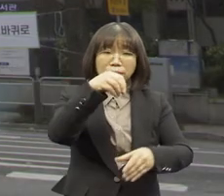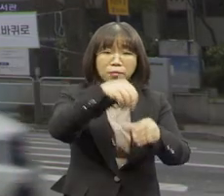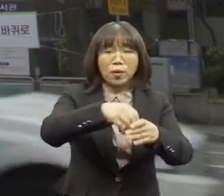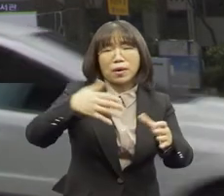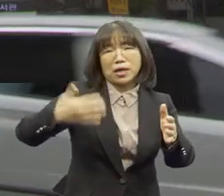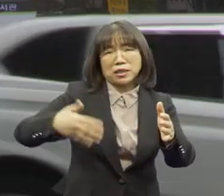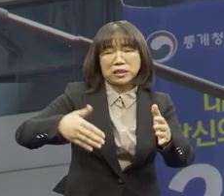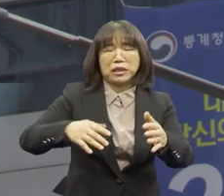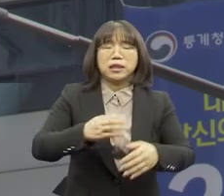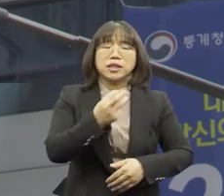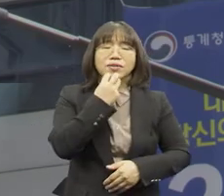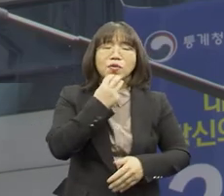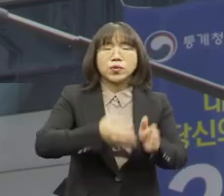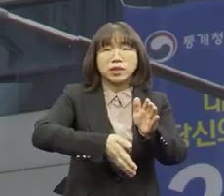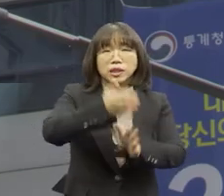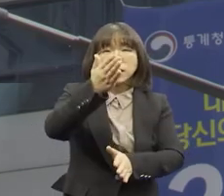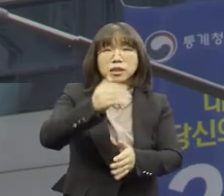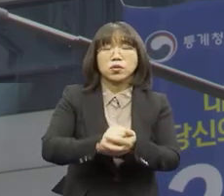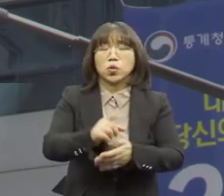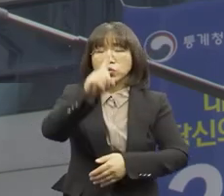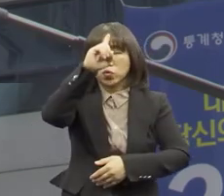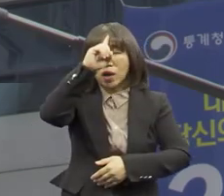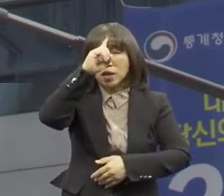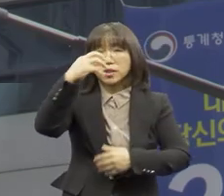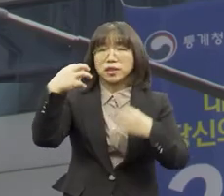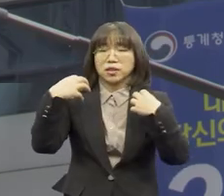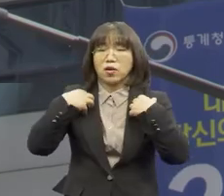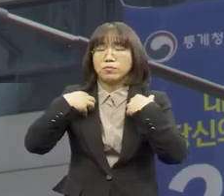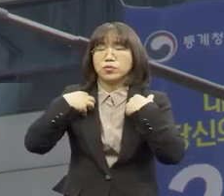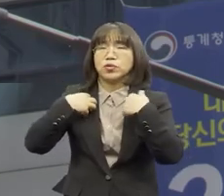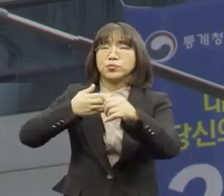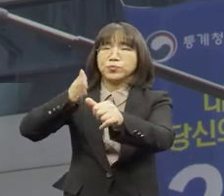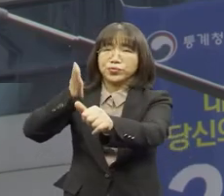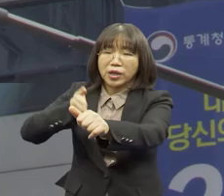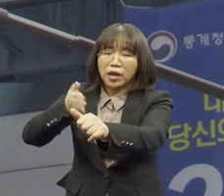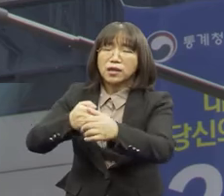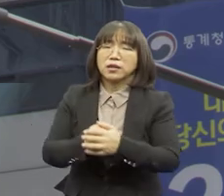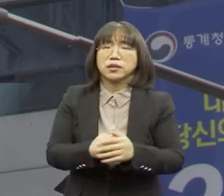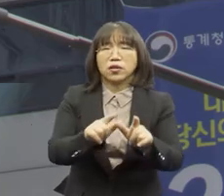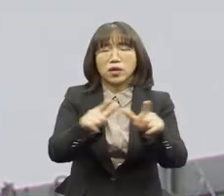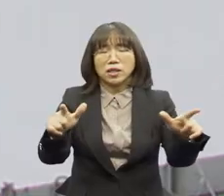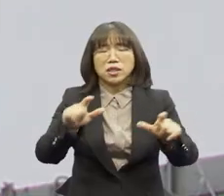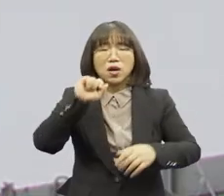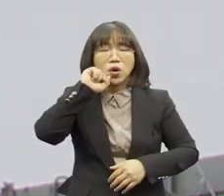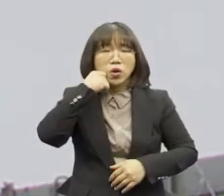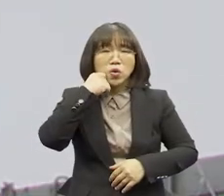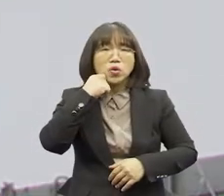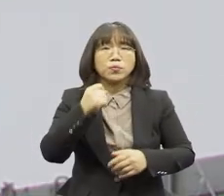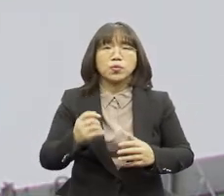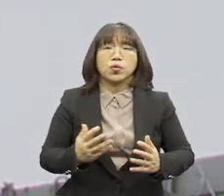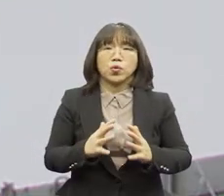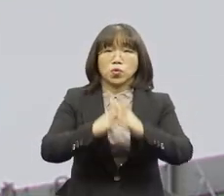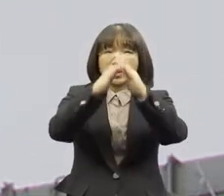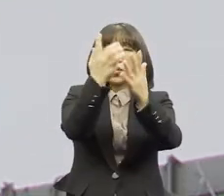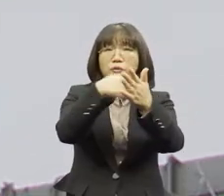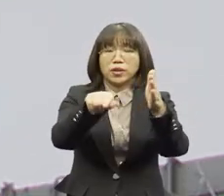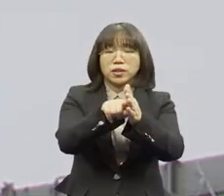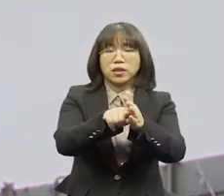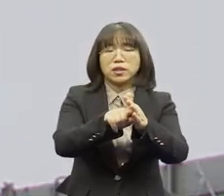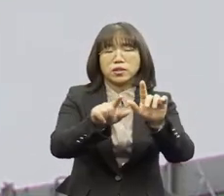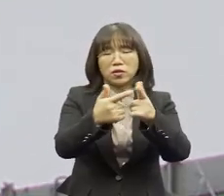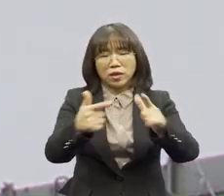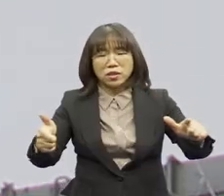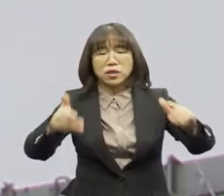대해서는 서울시와 중앙 정부의 협조를 구하고 광역 사업과 soc 확충 등 은 각종 군모